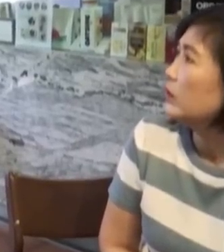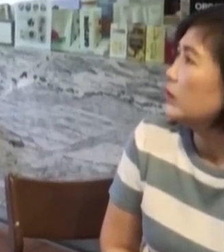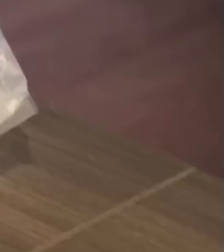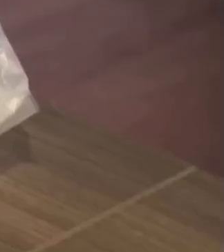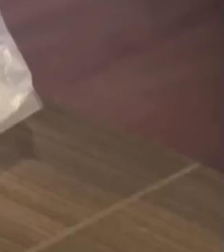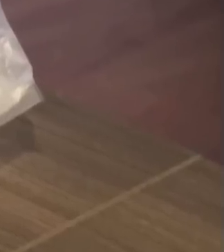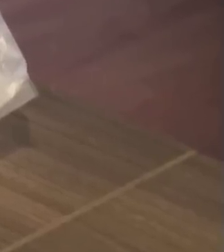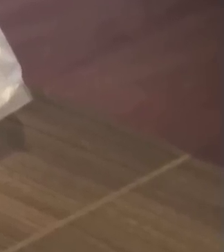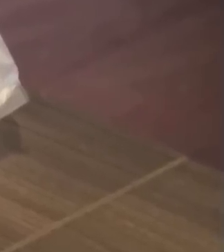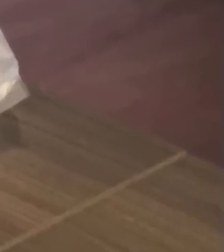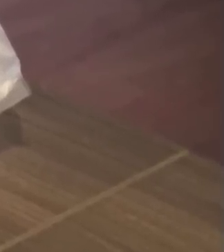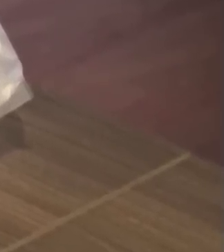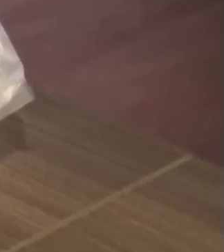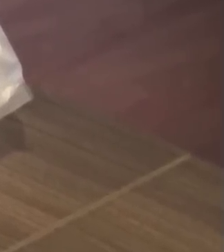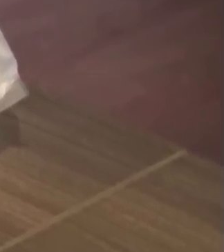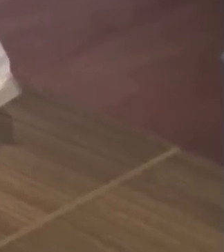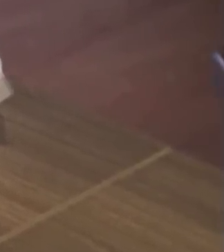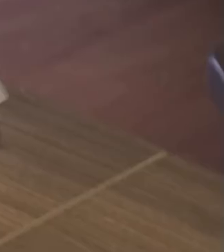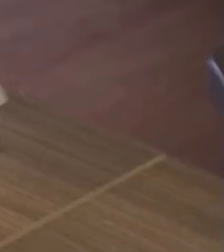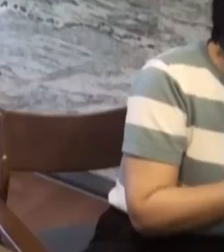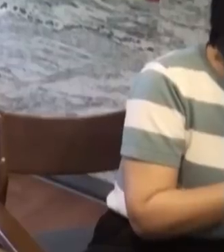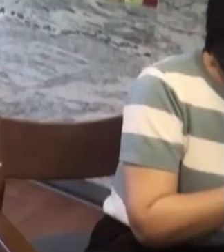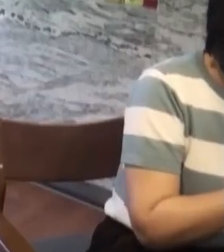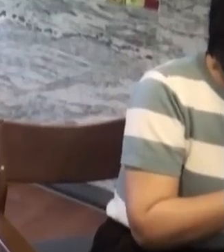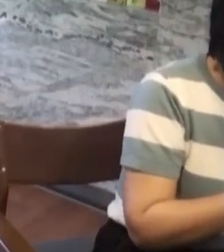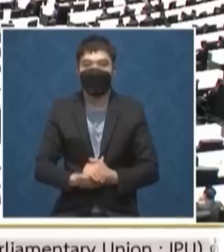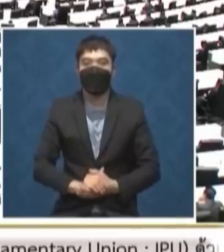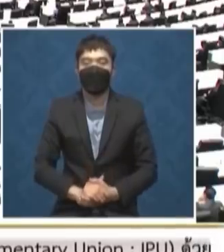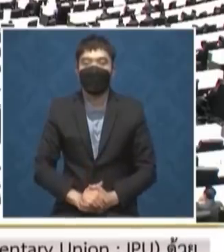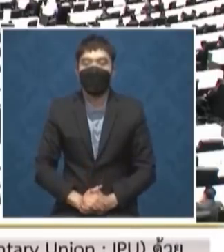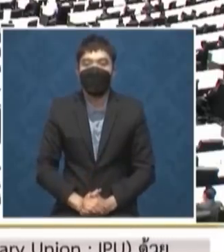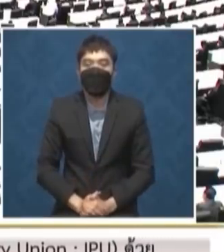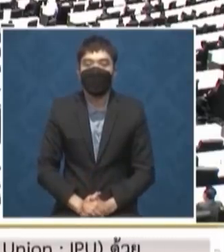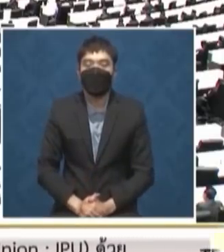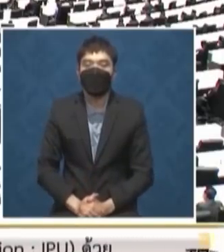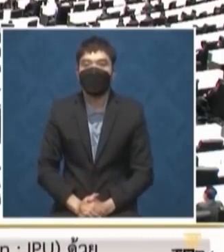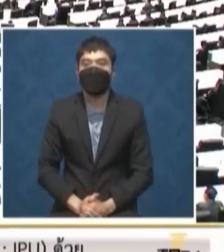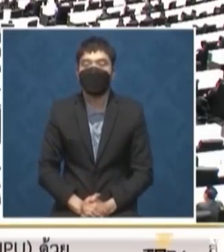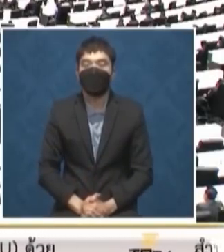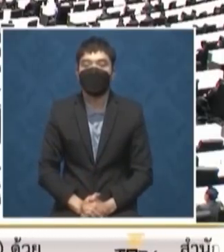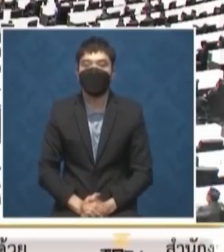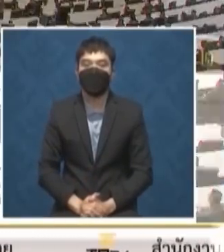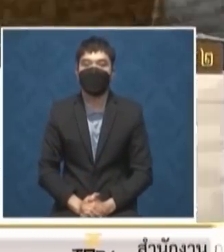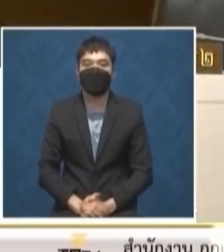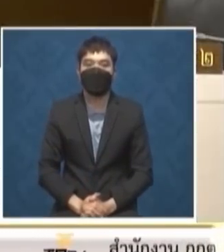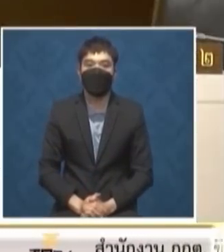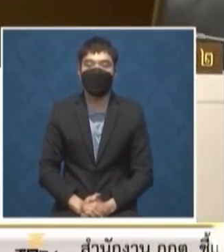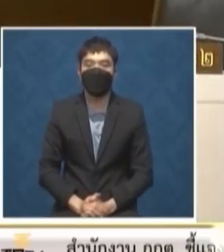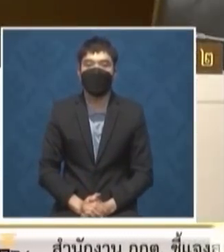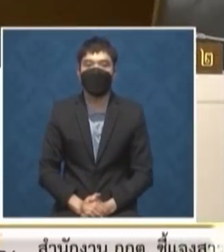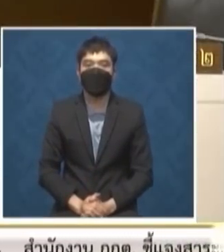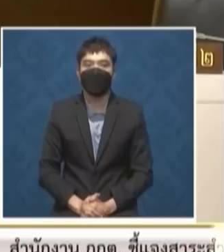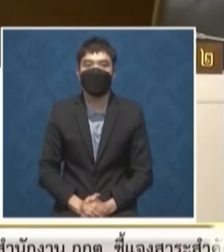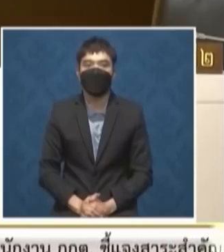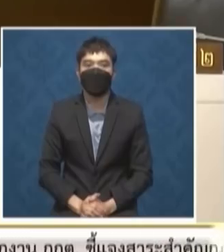อมหรือจะส่งชื่อบิ๊กตุ๋ยหรือจะส่งชื่ออนุทินก็แล้วแต่ก็แค่188เสียง